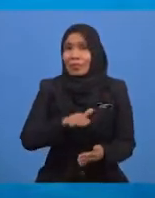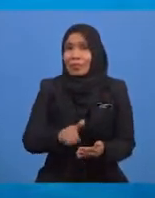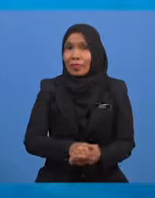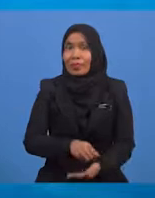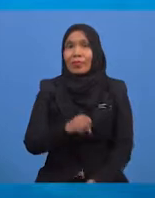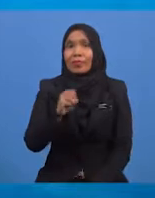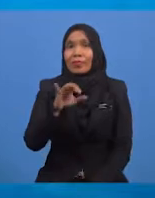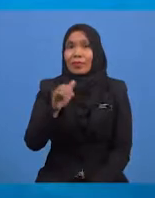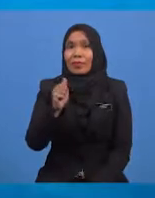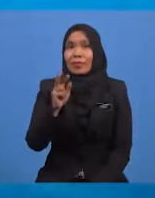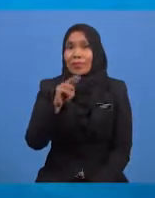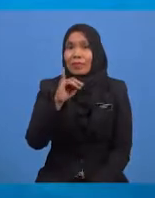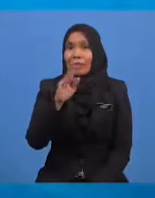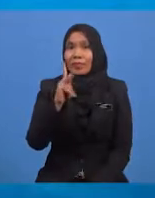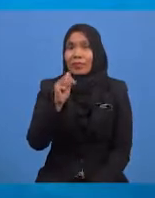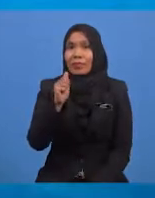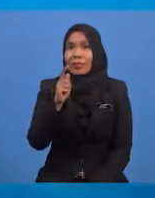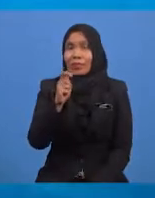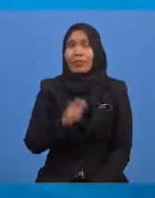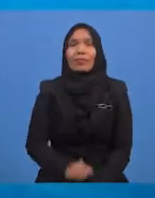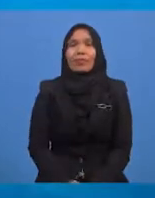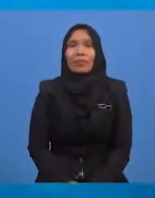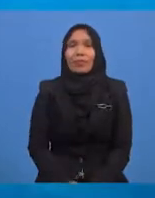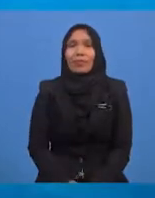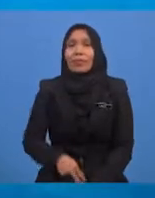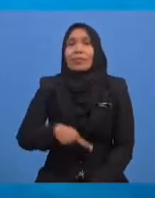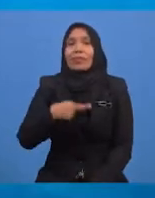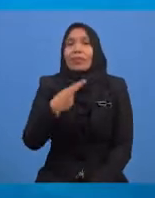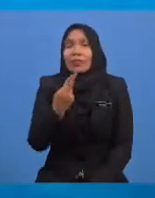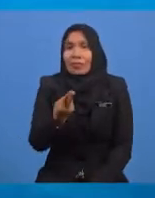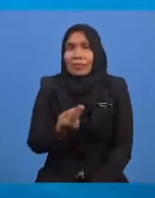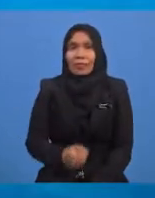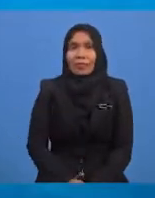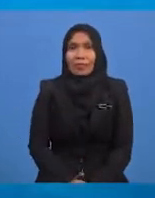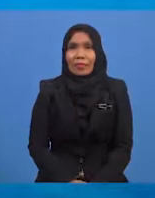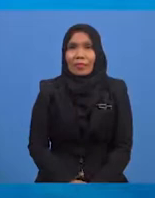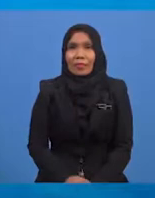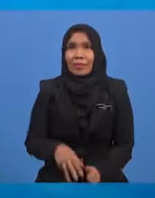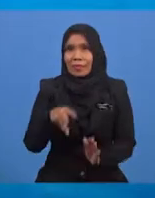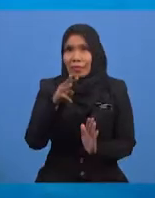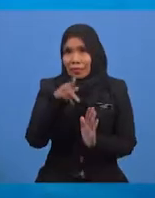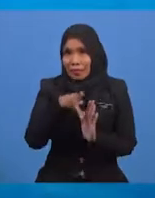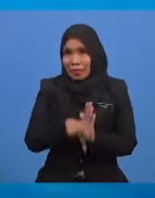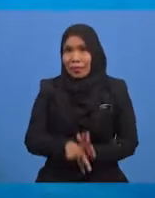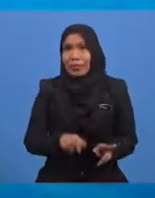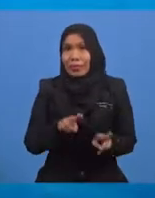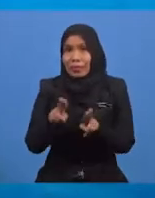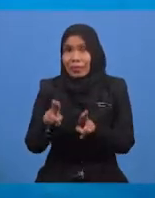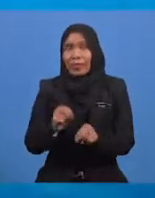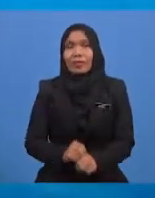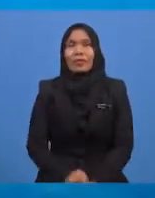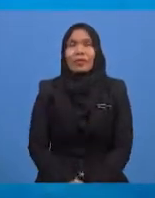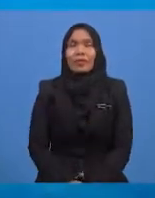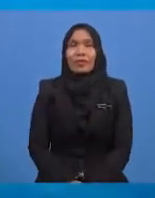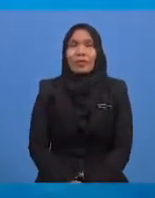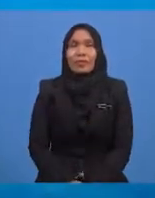merasai perubahan persekitaran di luar jangkaan. Keadaan ini akan memberi impak yang besar di mana ekonomi sesebuah